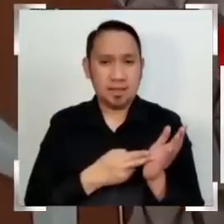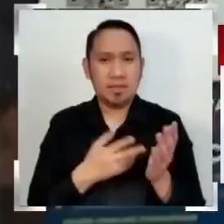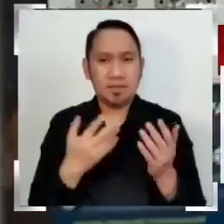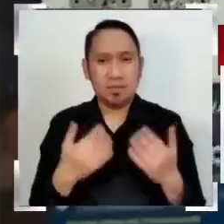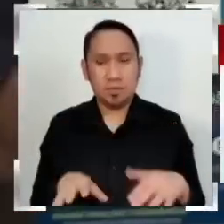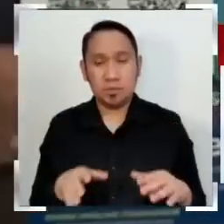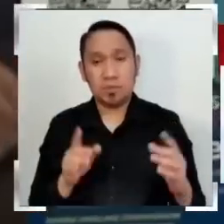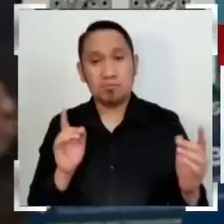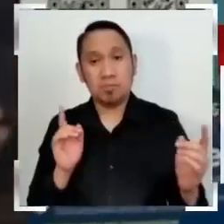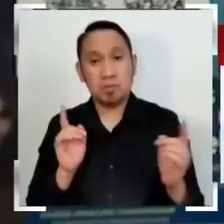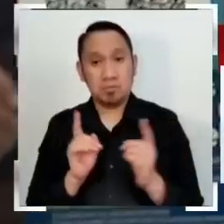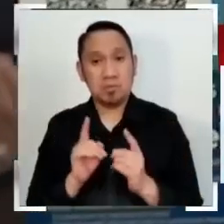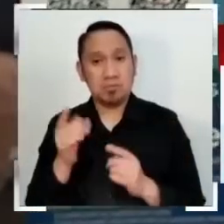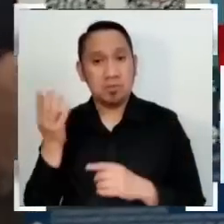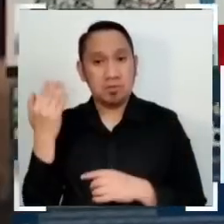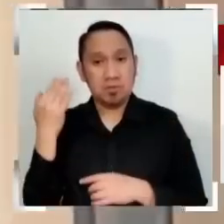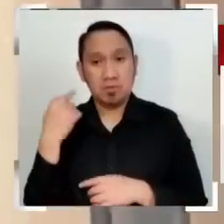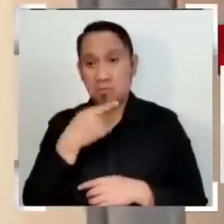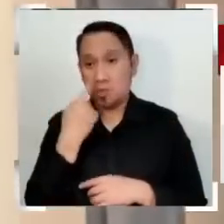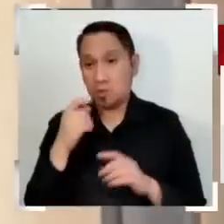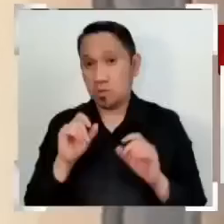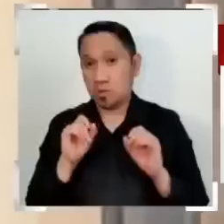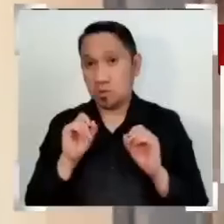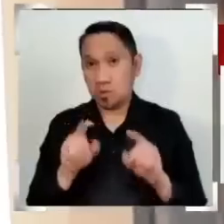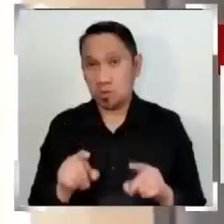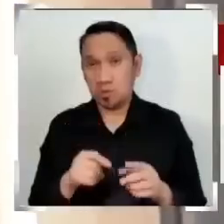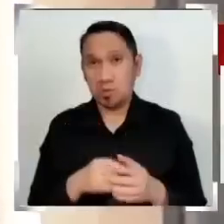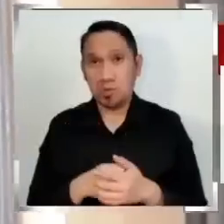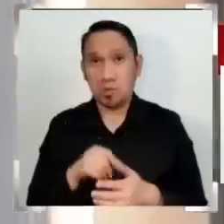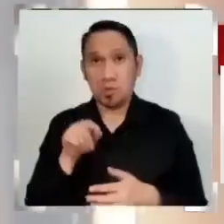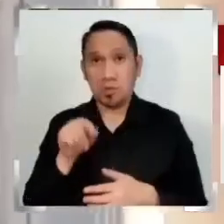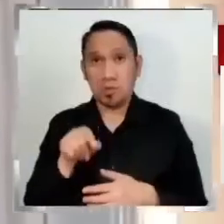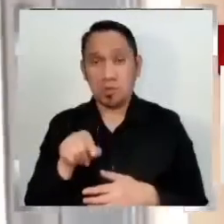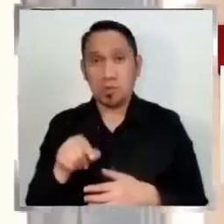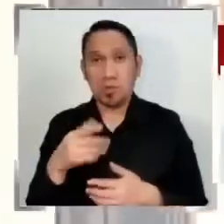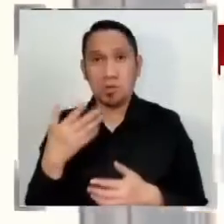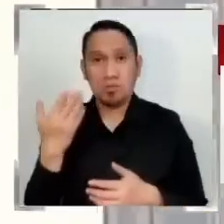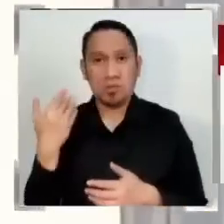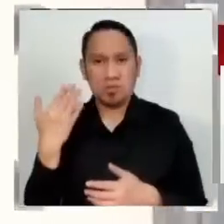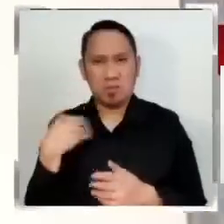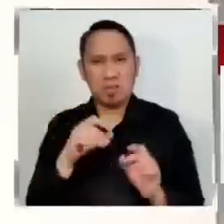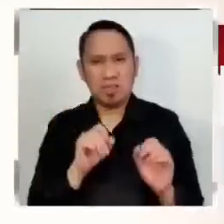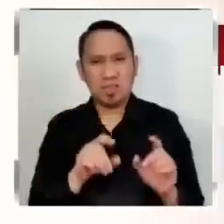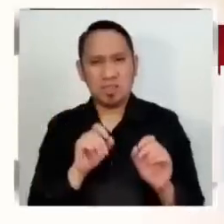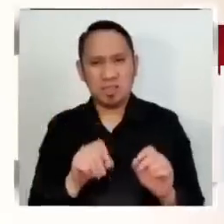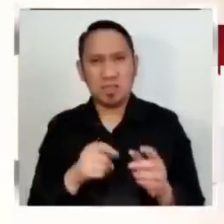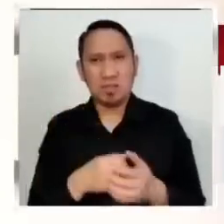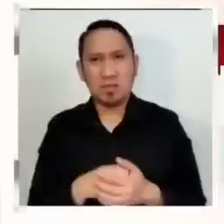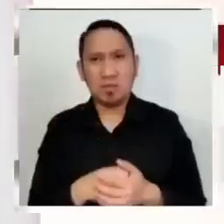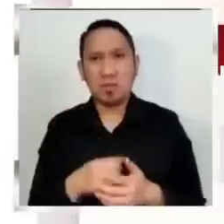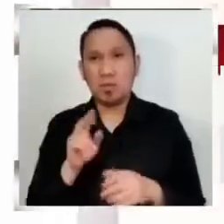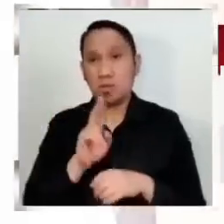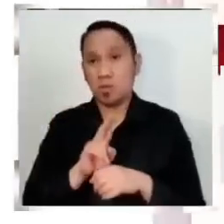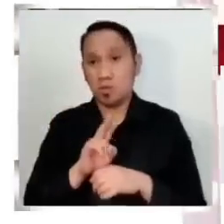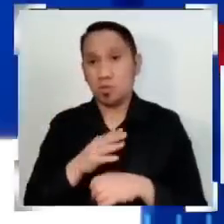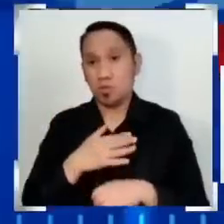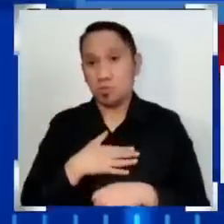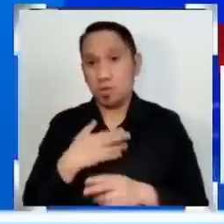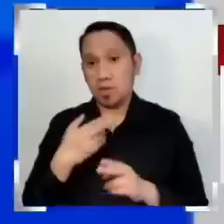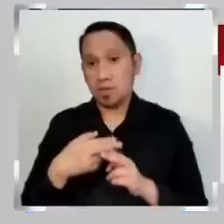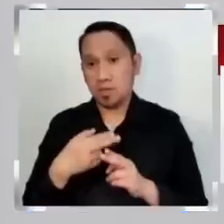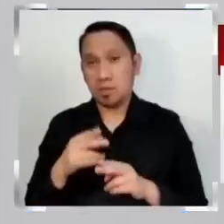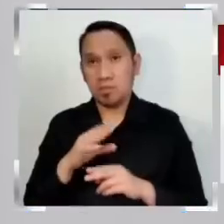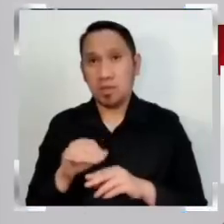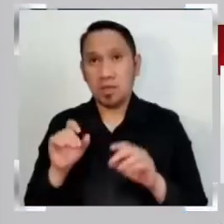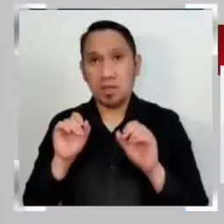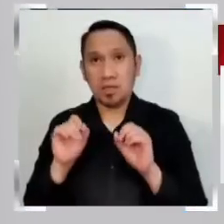suspect dahil nagbebenta raw ito ng tapang usa sa kanila ilang buwan nang nakalilipas. Ginagamit ang pangalan ko, nagbebenta na naman ulit ng mga tapang usa.